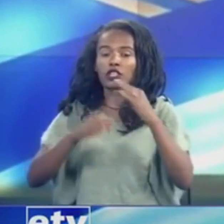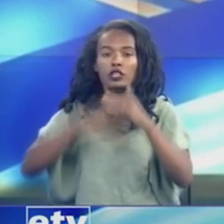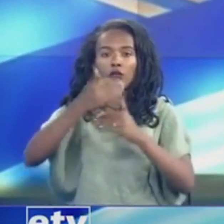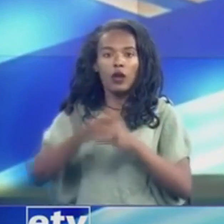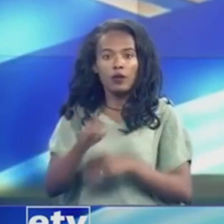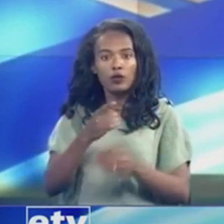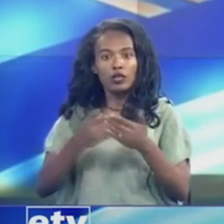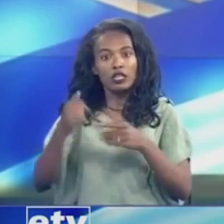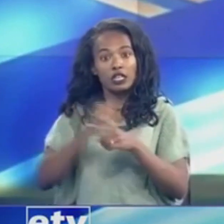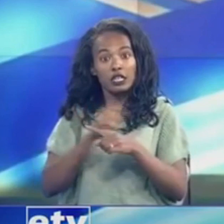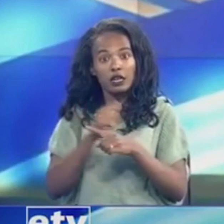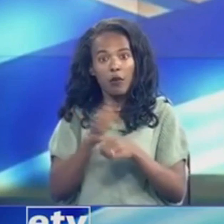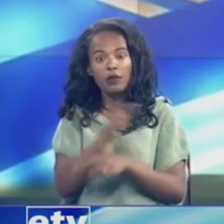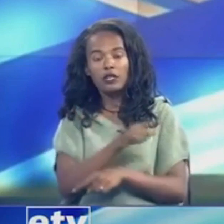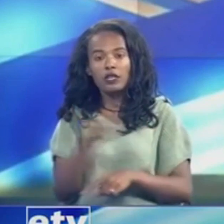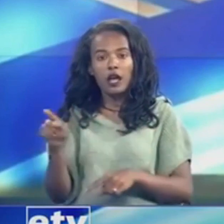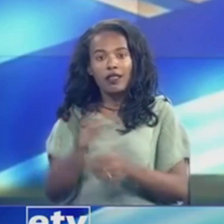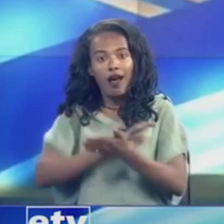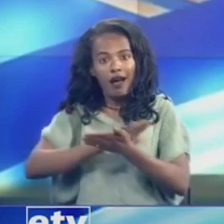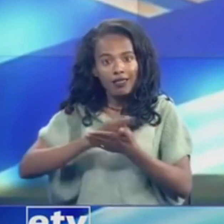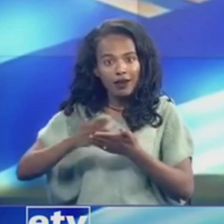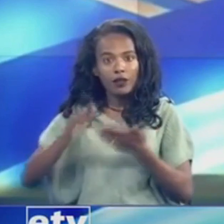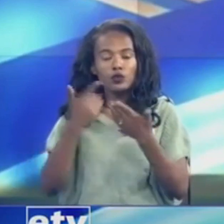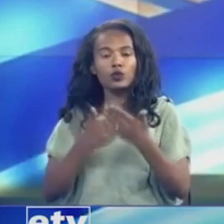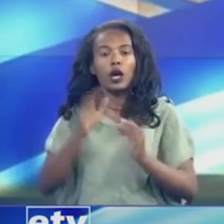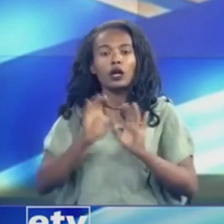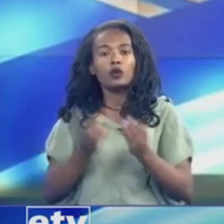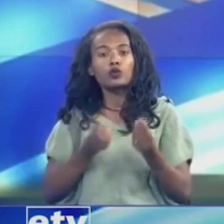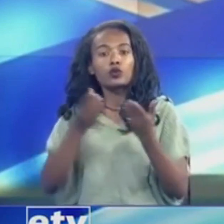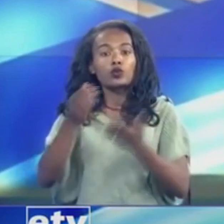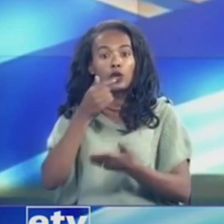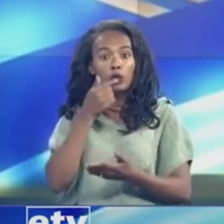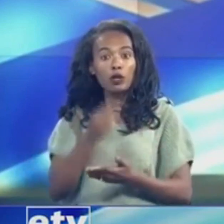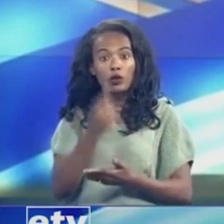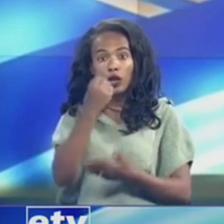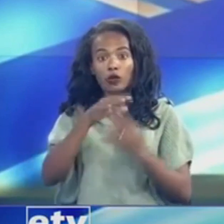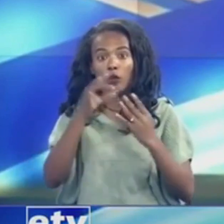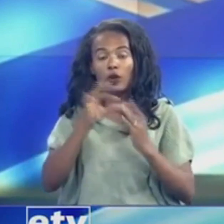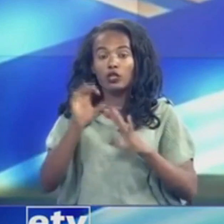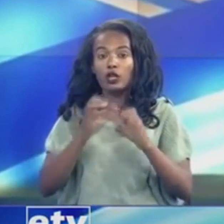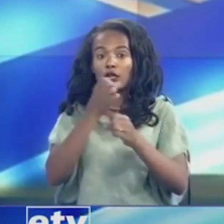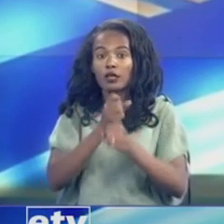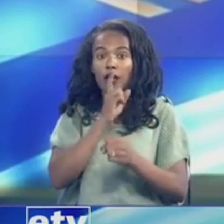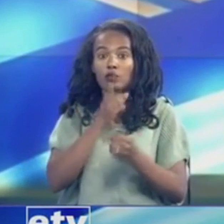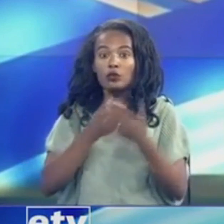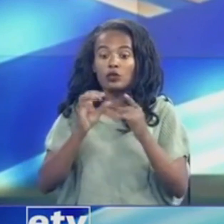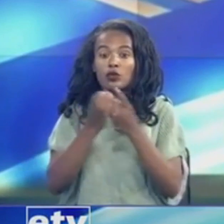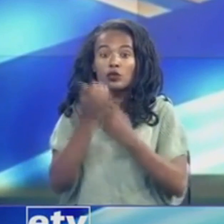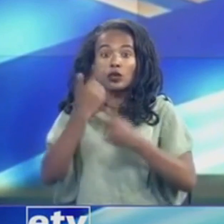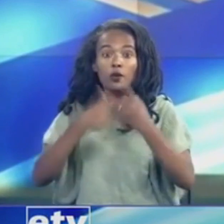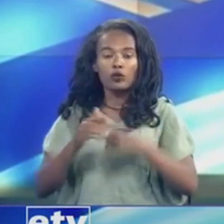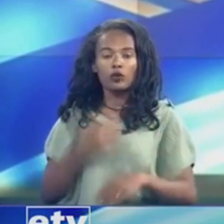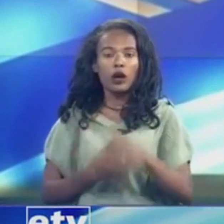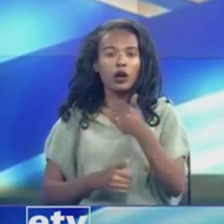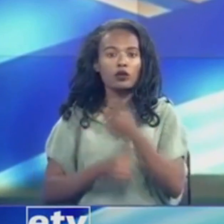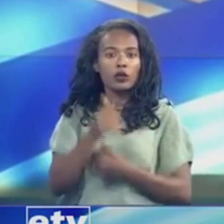እንደዚህ እየተለማመድን እናንተ እስቲ አጣርታችሁ እንደዚህ ያደርጋችሁ ስጡ የሚለውን አንደኛው አማራጭ አድርገን ስለያዝን ነው በዚህ መልኩ የመጡት። አካል